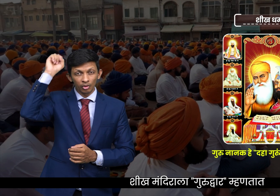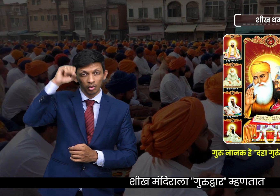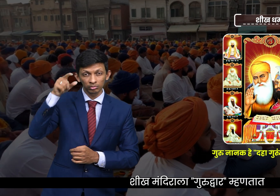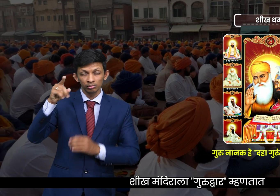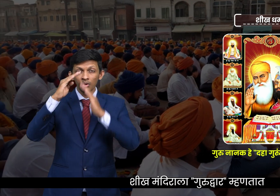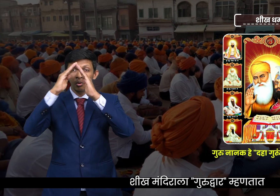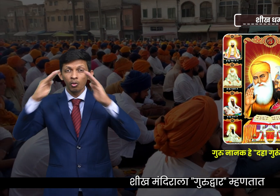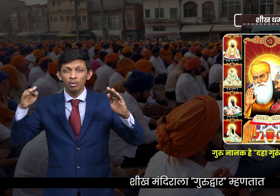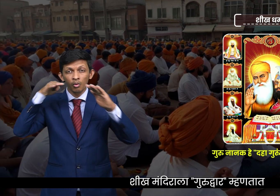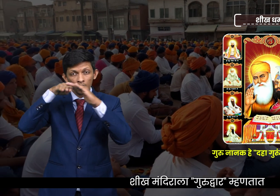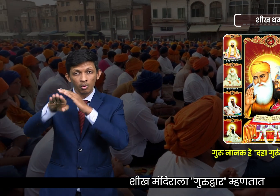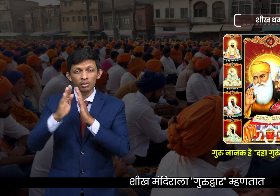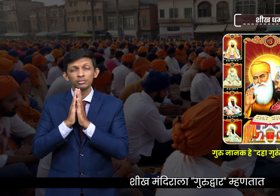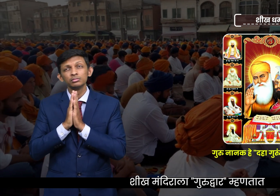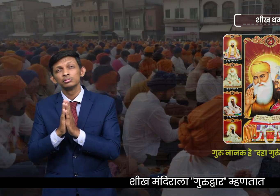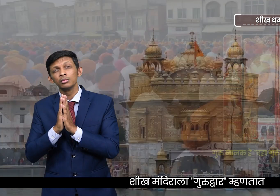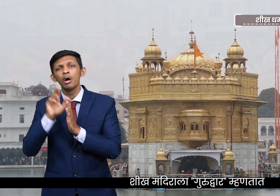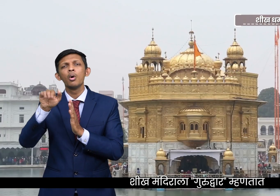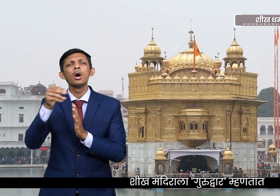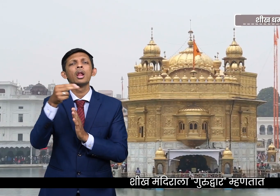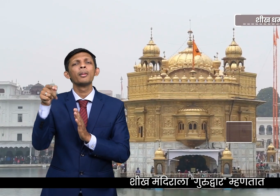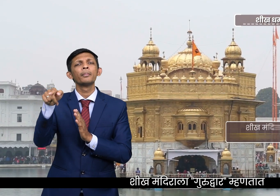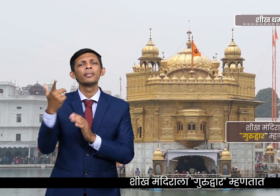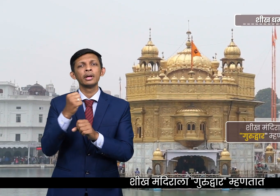शीख मंदिराला गुरुद्वार म्हणतात.